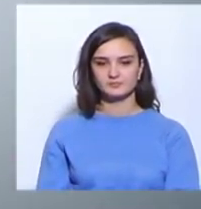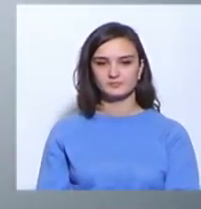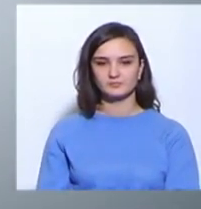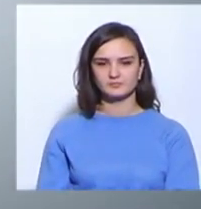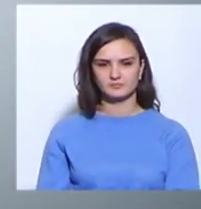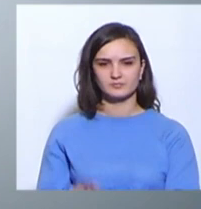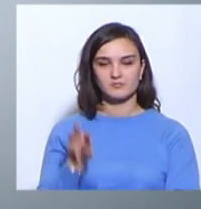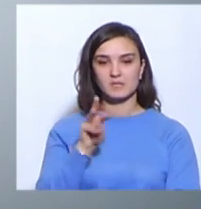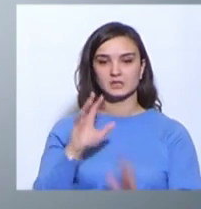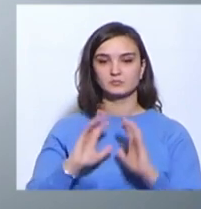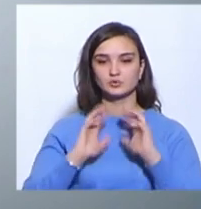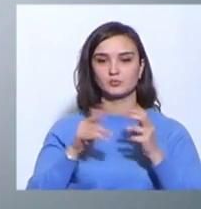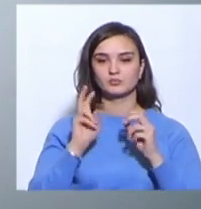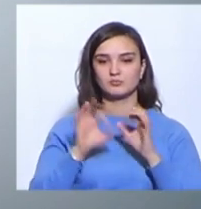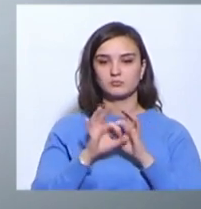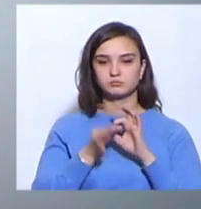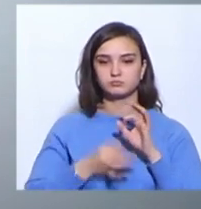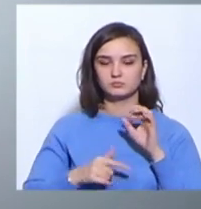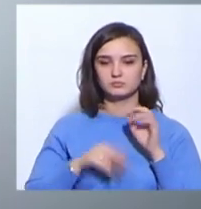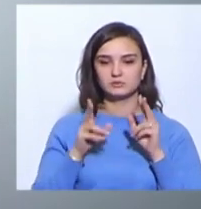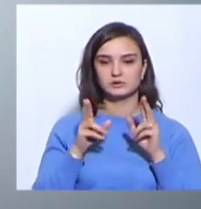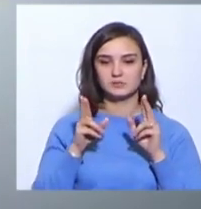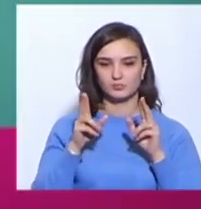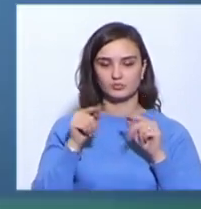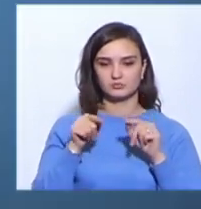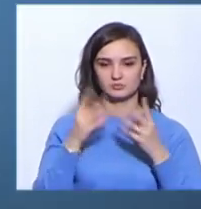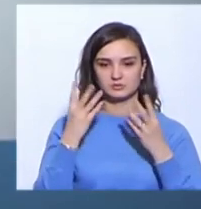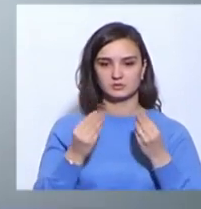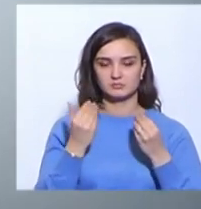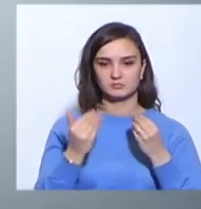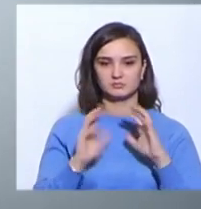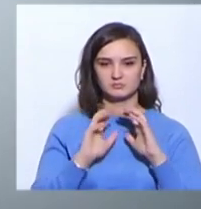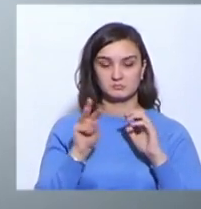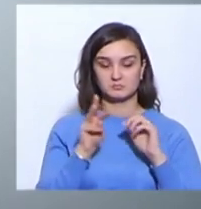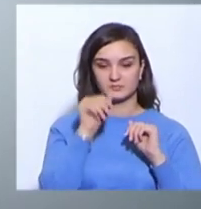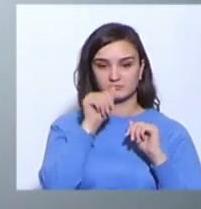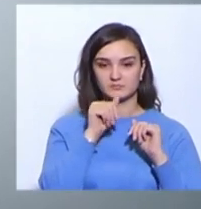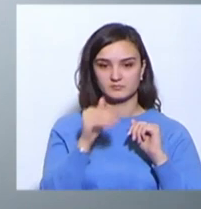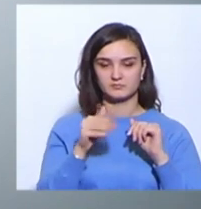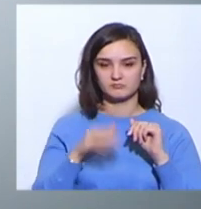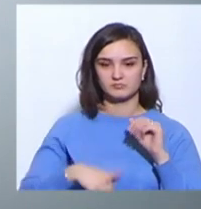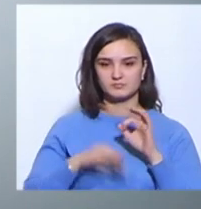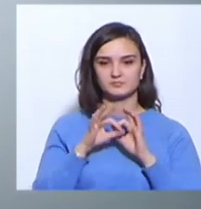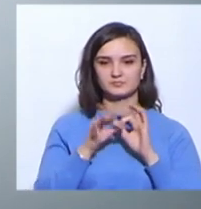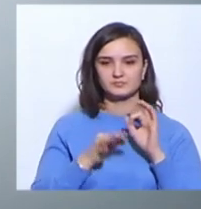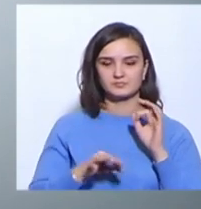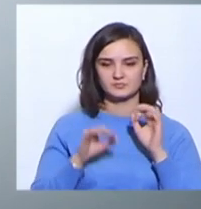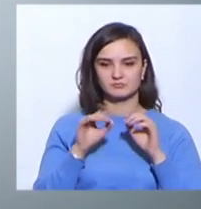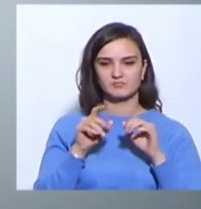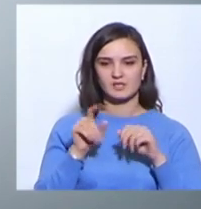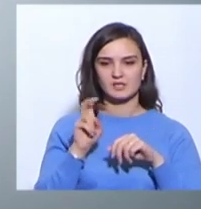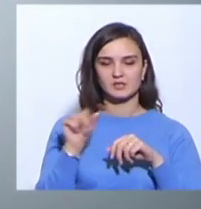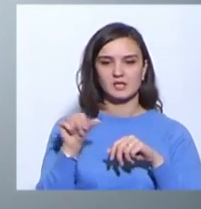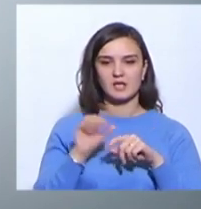მარტი მსოფლიოში მსხვილი ნაწლავის კიბოს ცნობადობის ამაღლებისთვია. მსხვილი ნაწლავის კიბო საქართველოში ავთვისებიან სიმსივნეებს